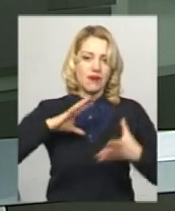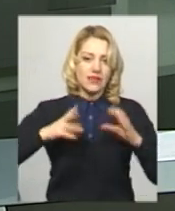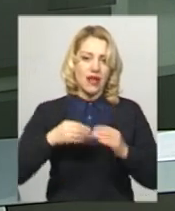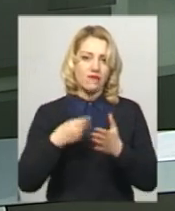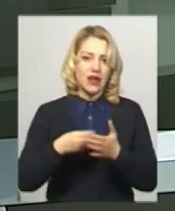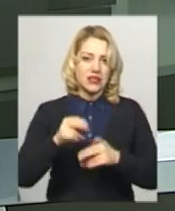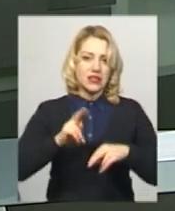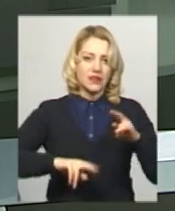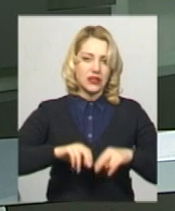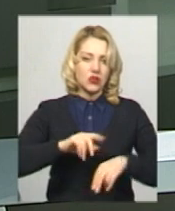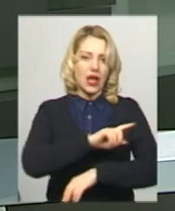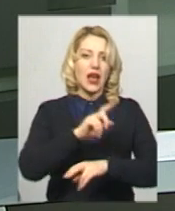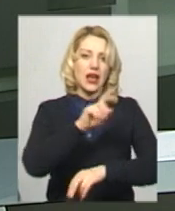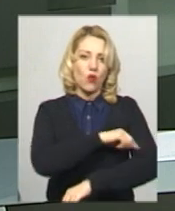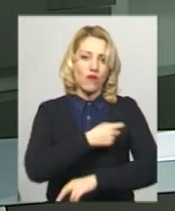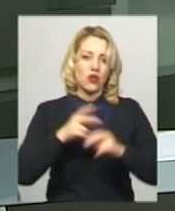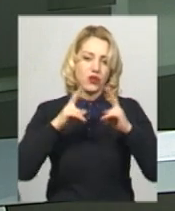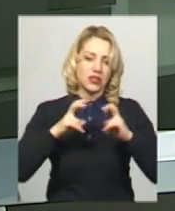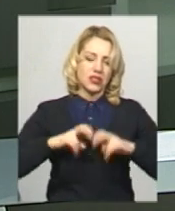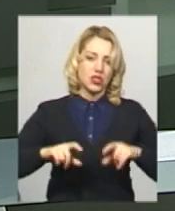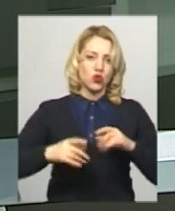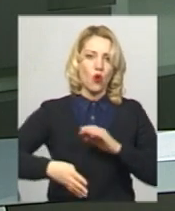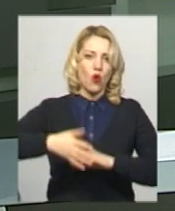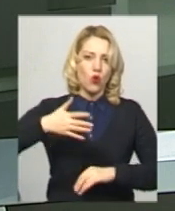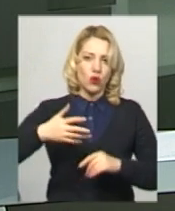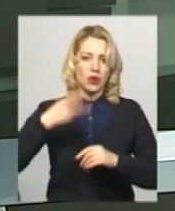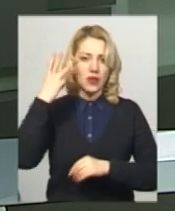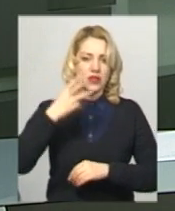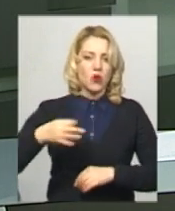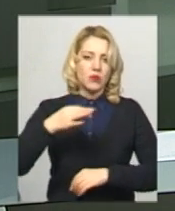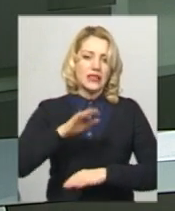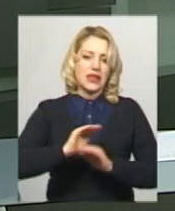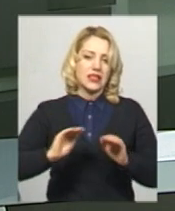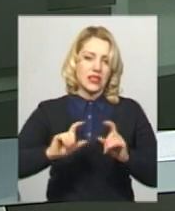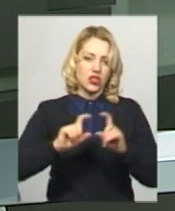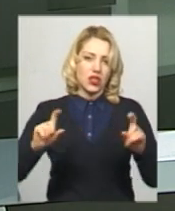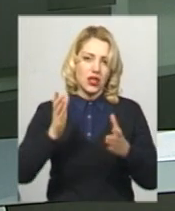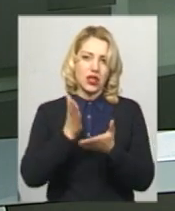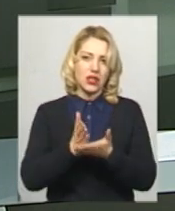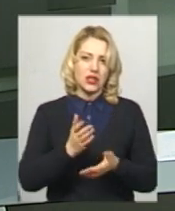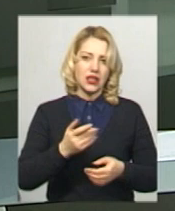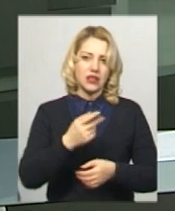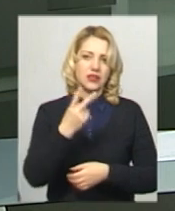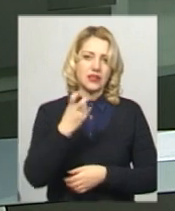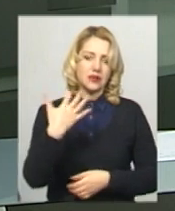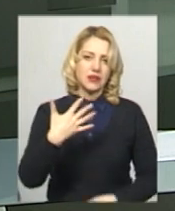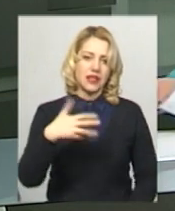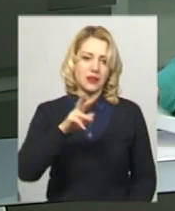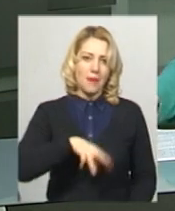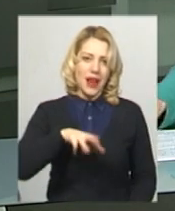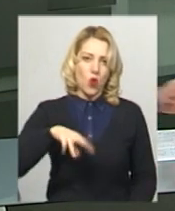зведення лікувально-діагностичного корпусу Хмельницької обласної клінічної дитячої лікарні становить 250 мільйонів гривень.